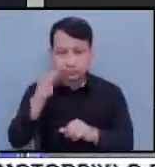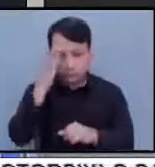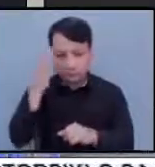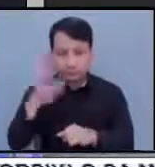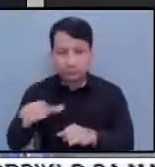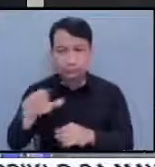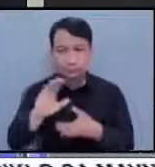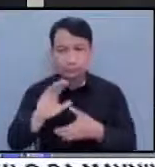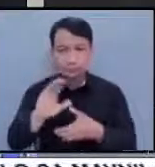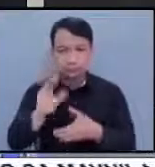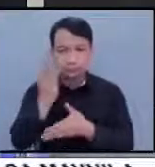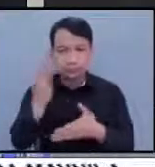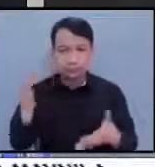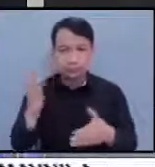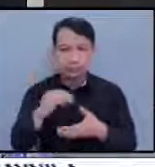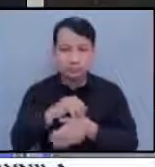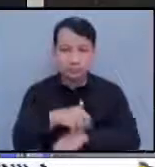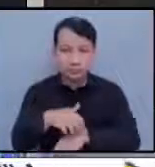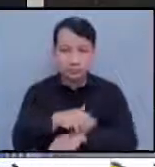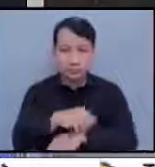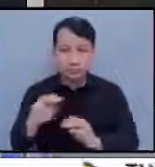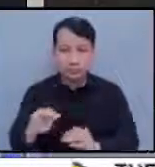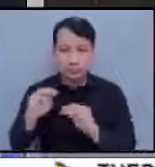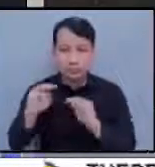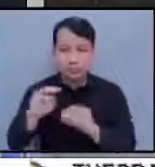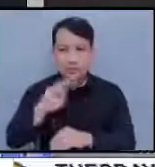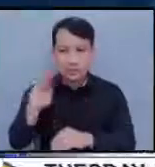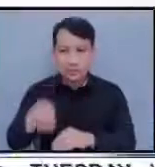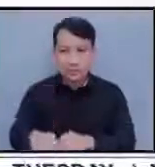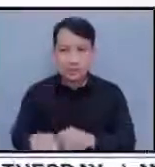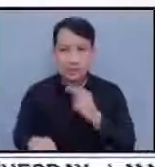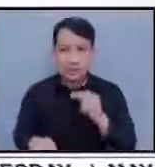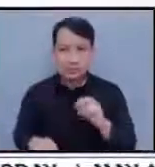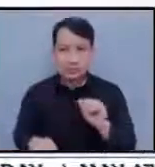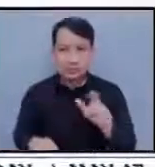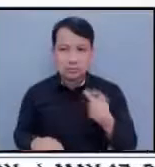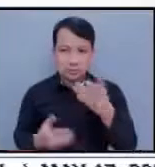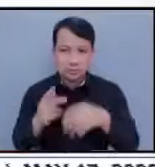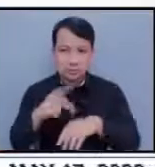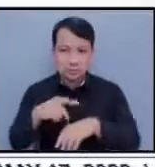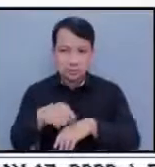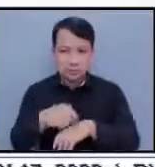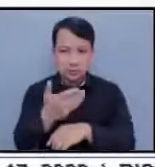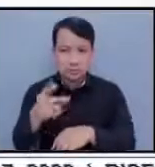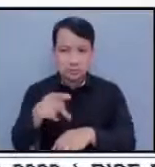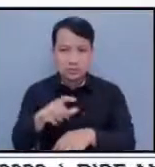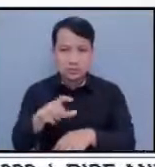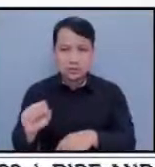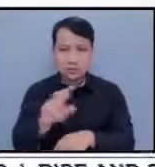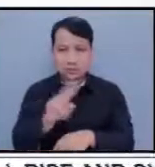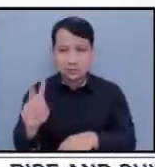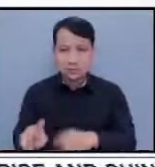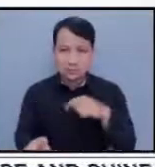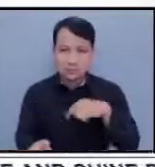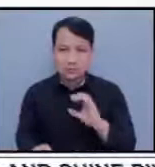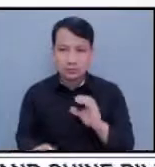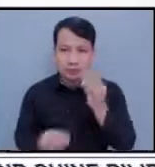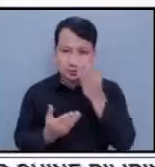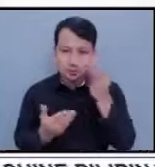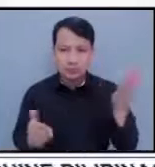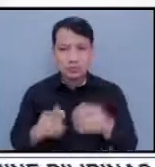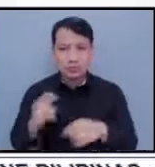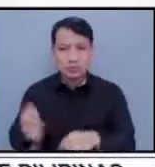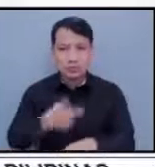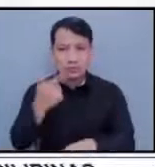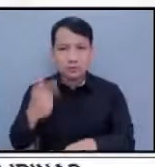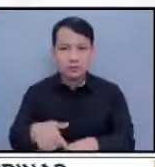City, Makati, Malabon, Manila, Navotas, Parañaque, Pasay, Valenzuela at Quezon City. Tatagal po yan hanggang